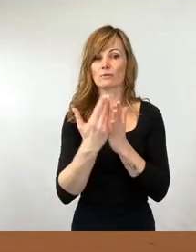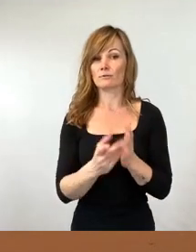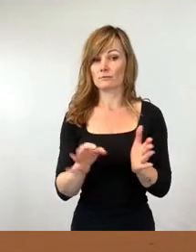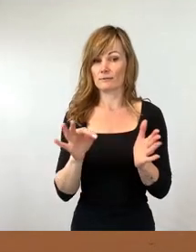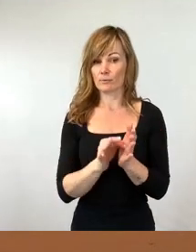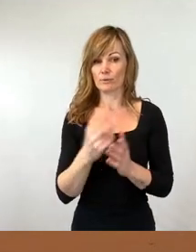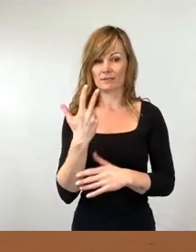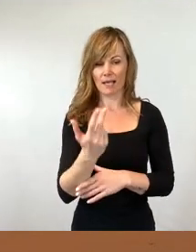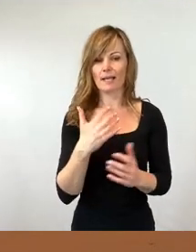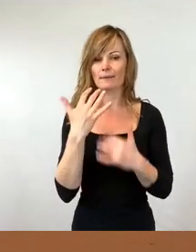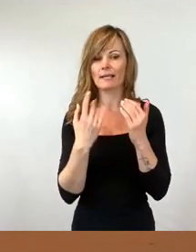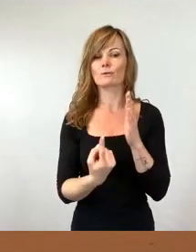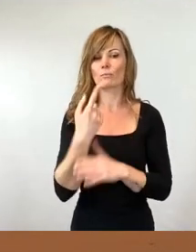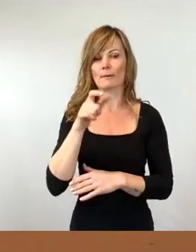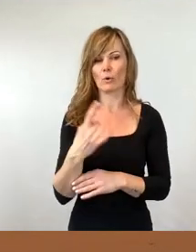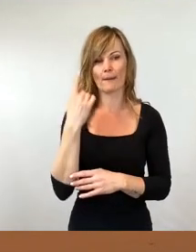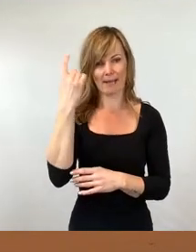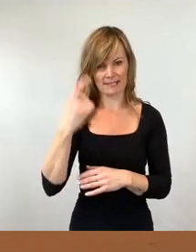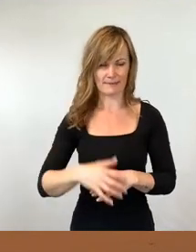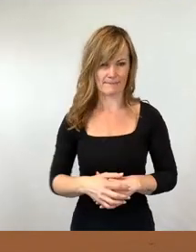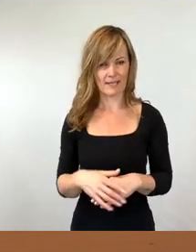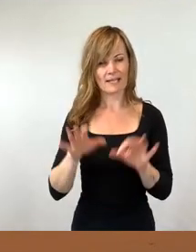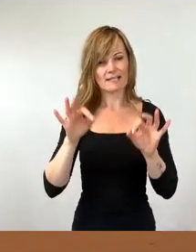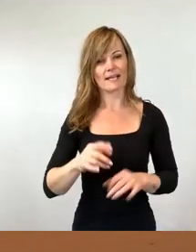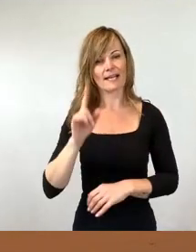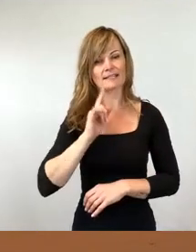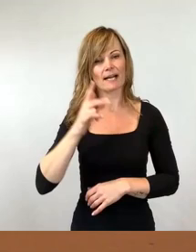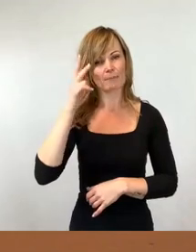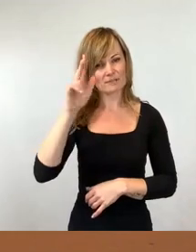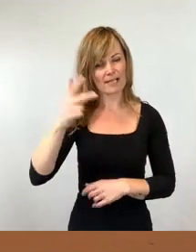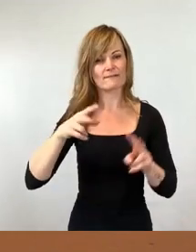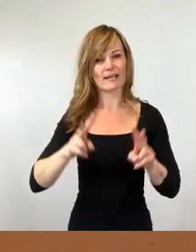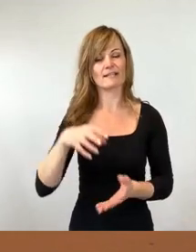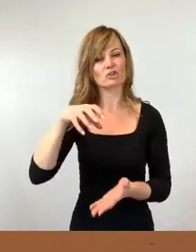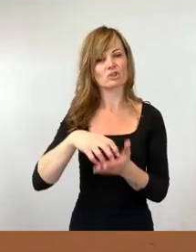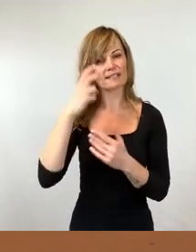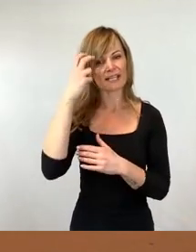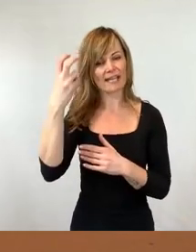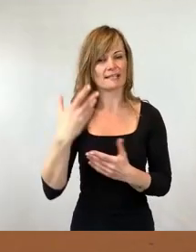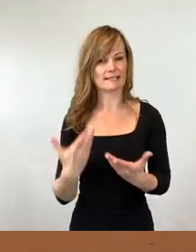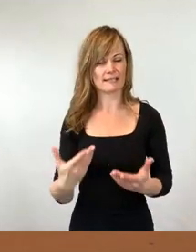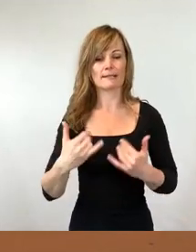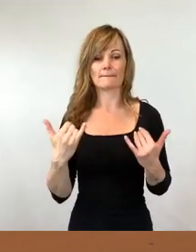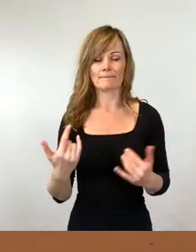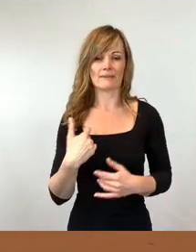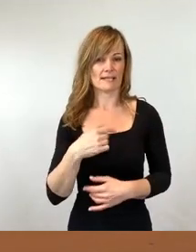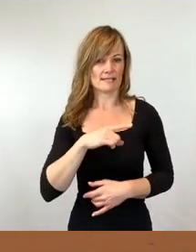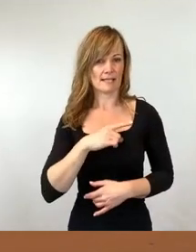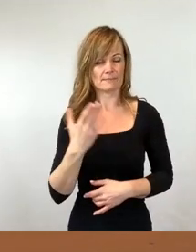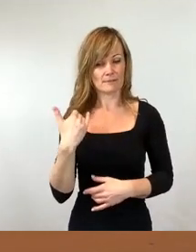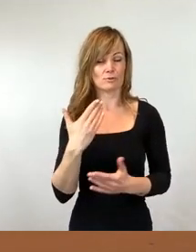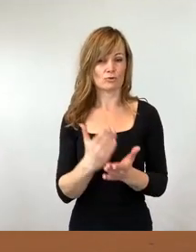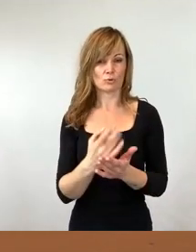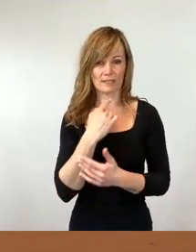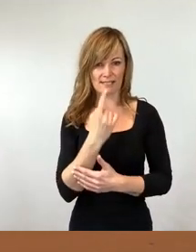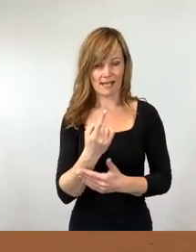Bürgermeisters. Meine sehr geehrten Damen und Herren, verehrte Stadträtinnen und Stadträte, wie ich bereits zur Tagesordnung sagte, habe ich